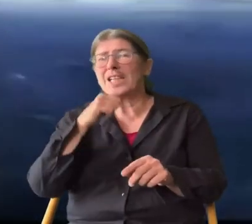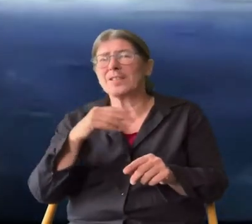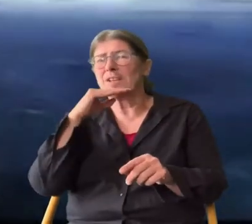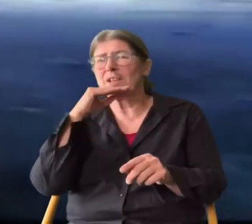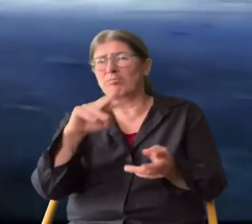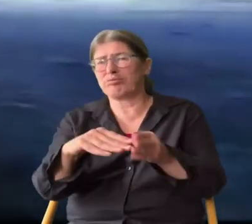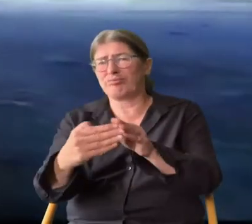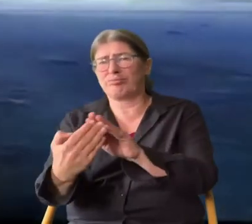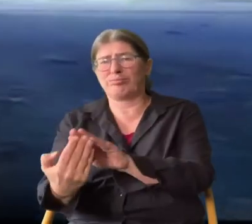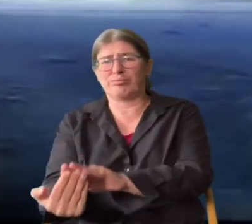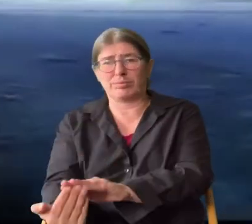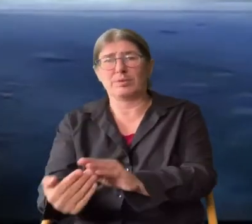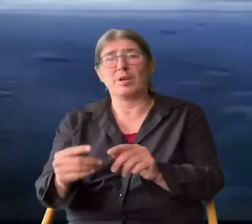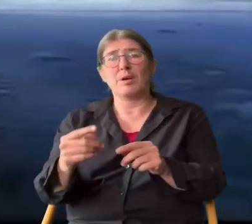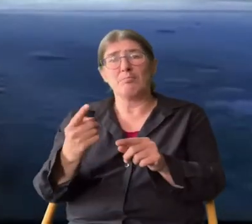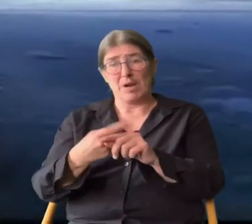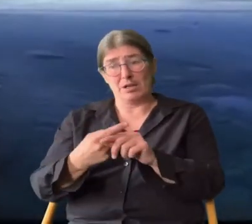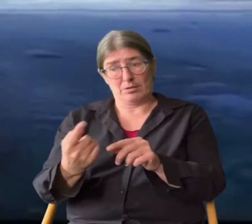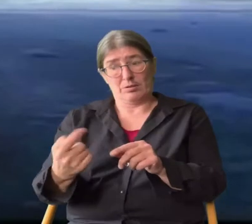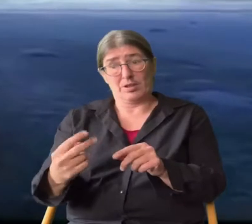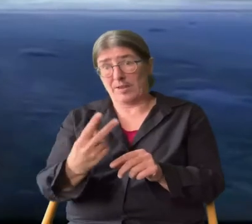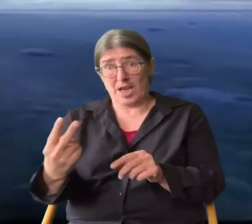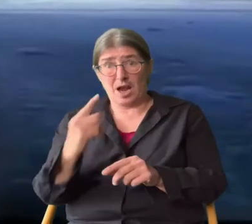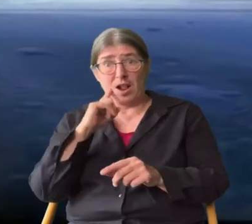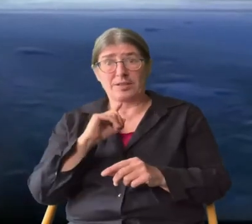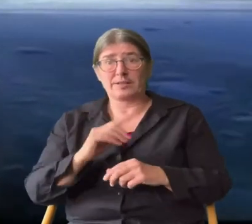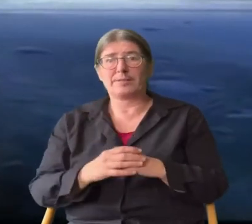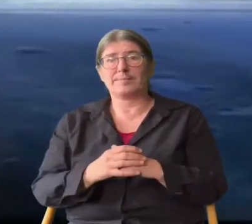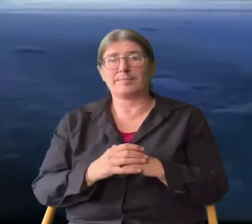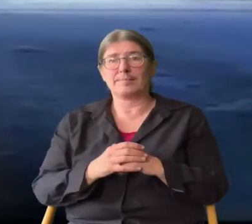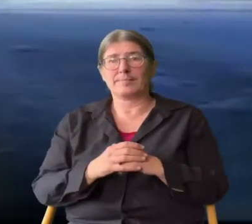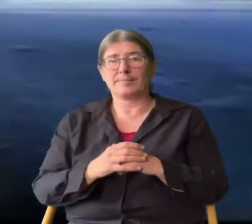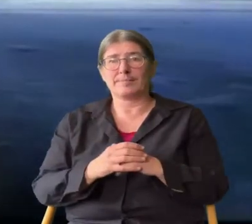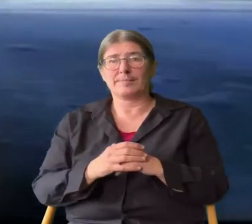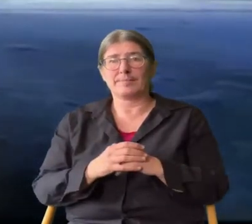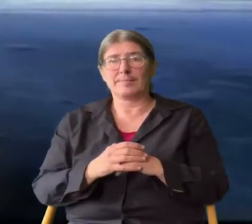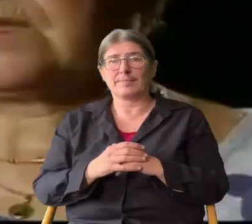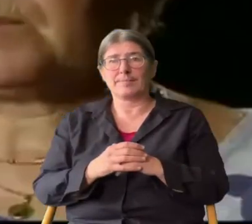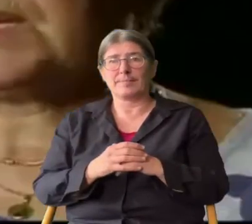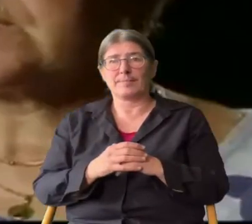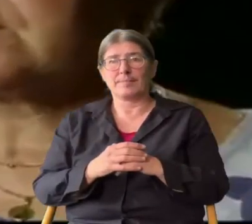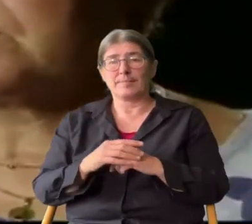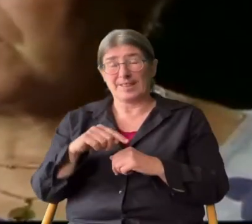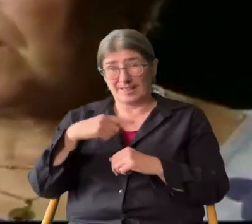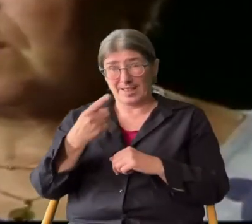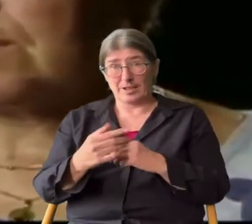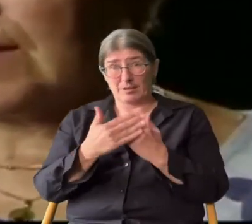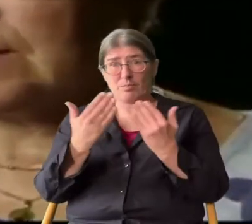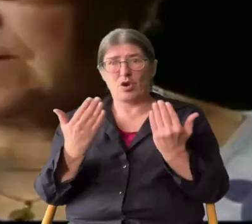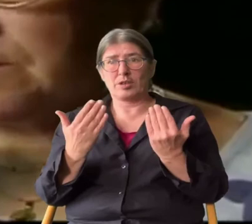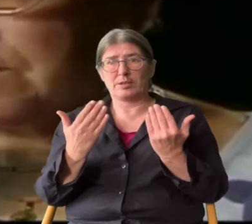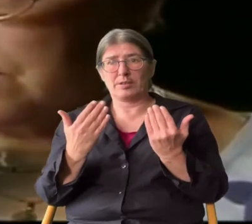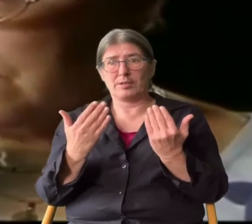eisige Wasser. Sie wäre bald 2 geworden. am nächsten